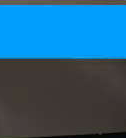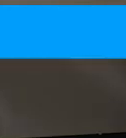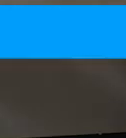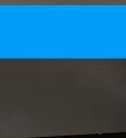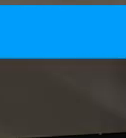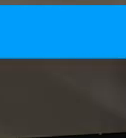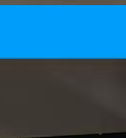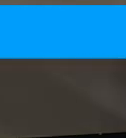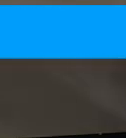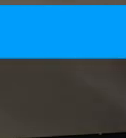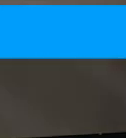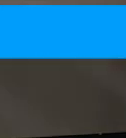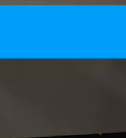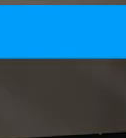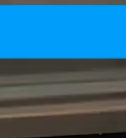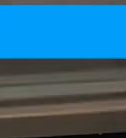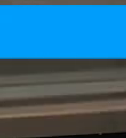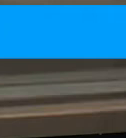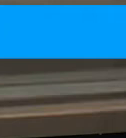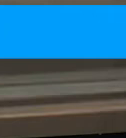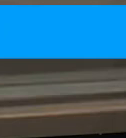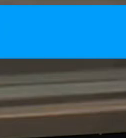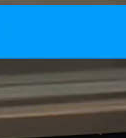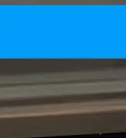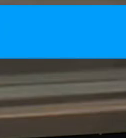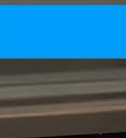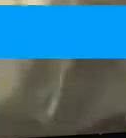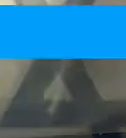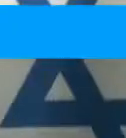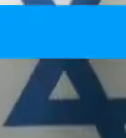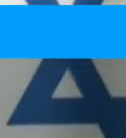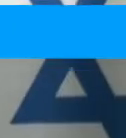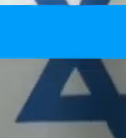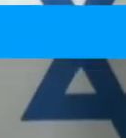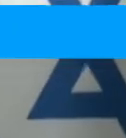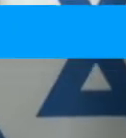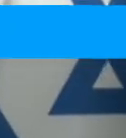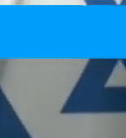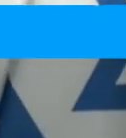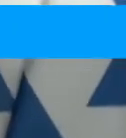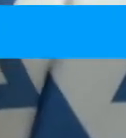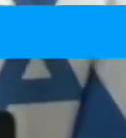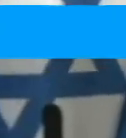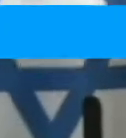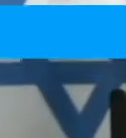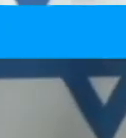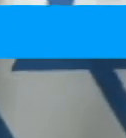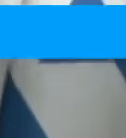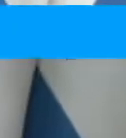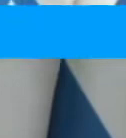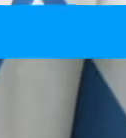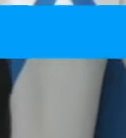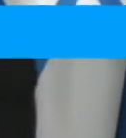בכלל לשנות אותה? חובה לשנות אותה. אנחנו הגענו לצומת שבו החמאס הוכיח